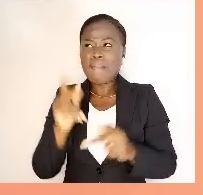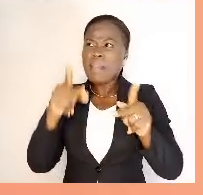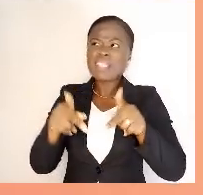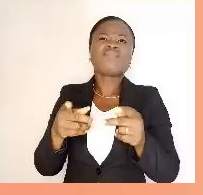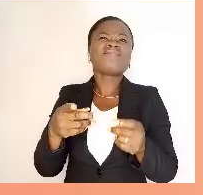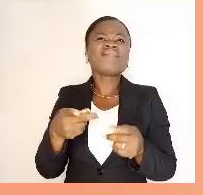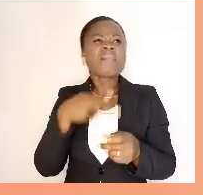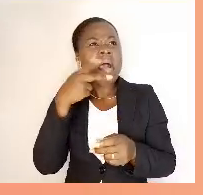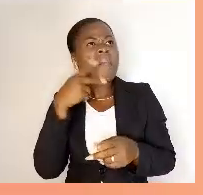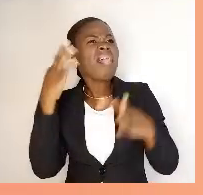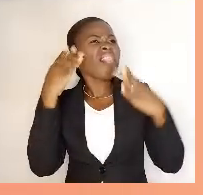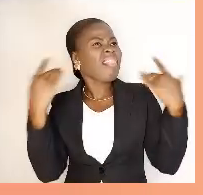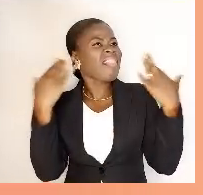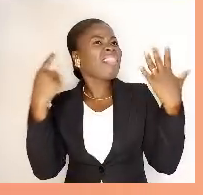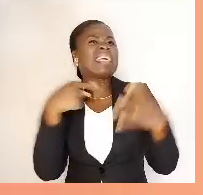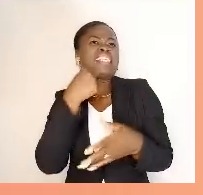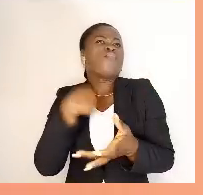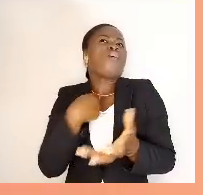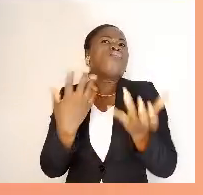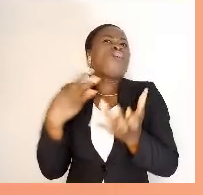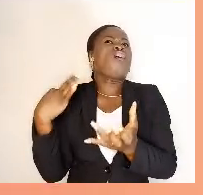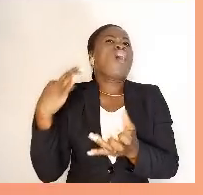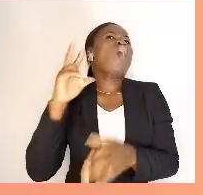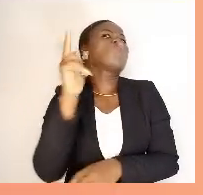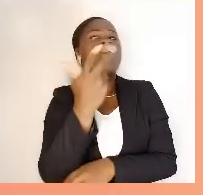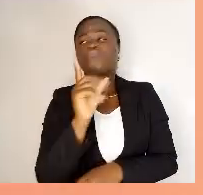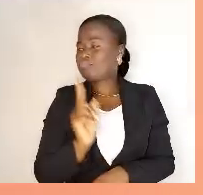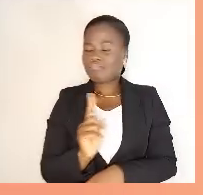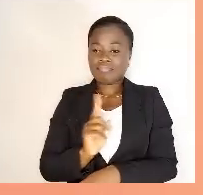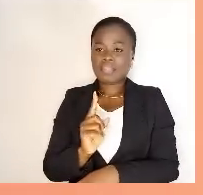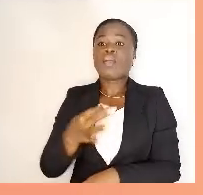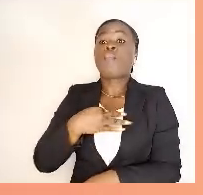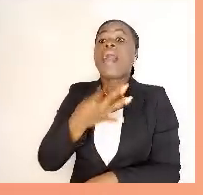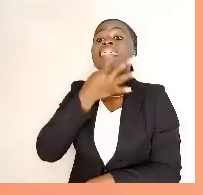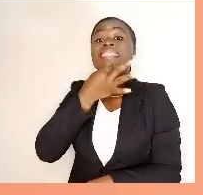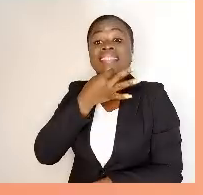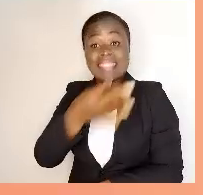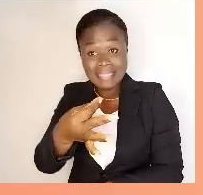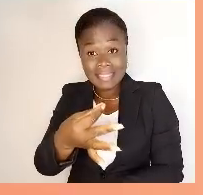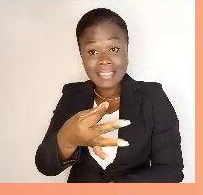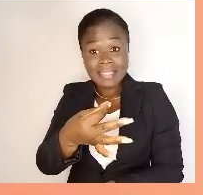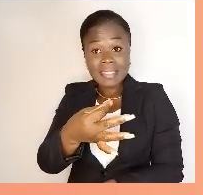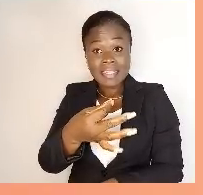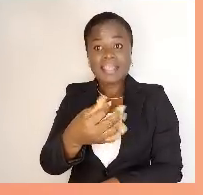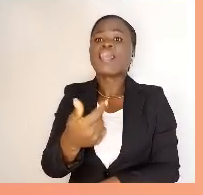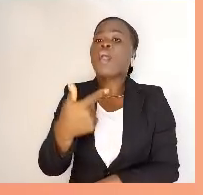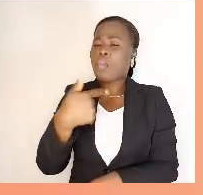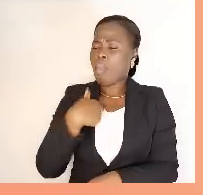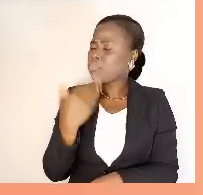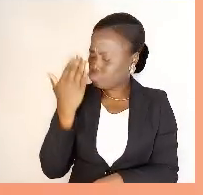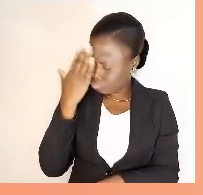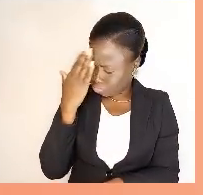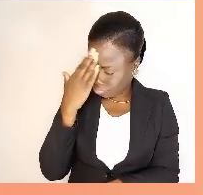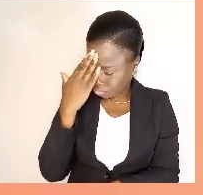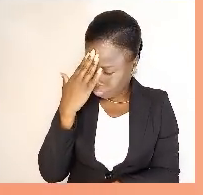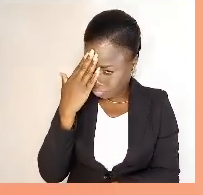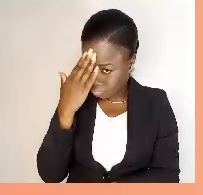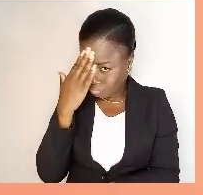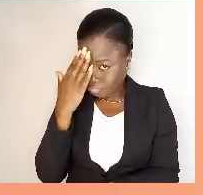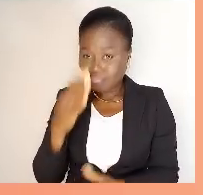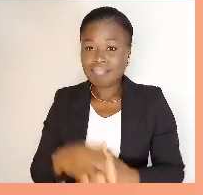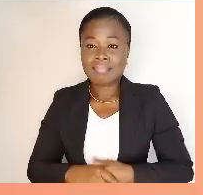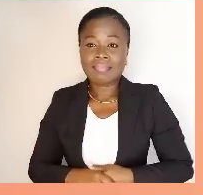Contrairement donc aux rumeurs qui m'attribuaient une nouvelle ambition présidentielle, je voudrais dire que j'ai une